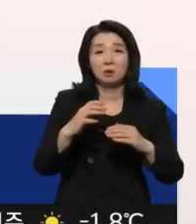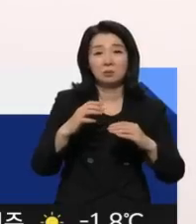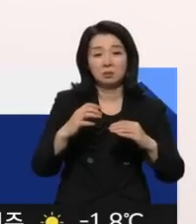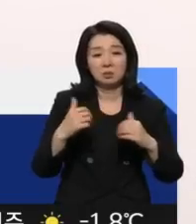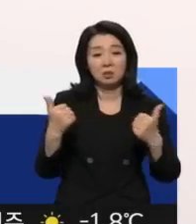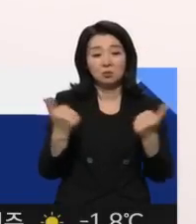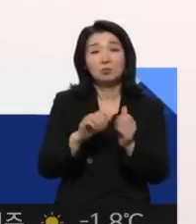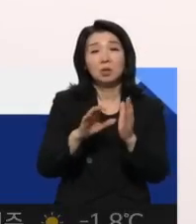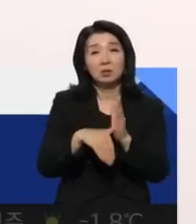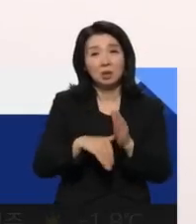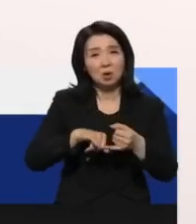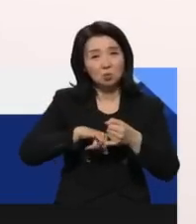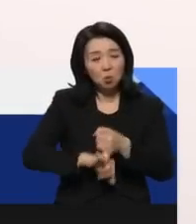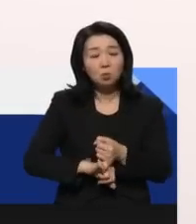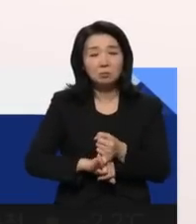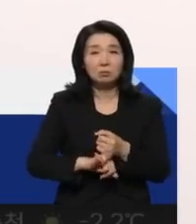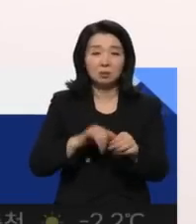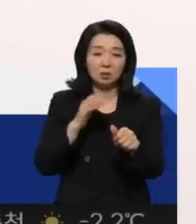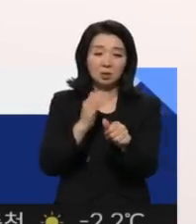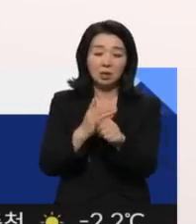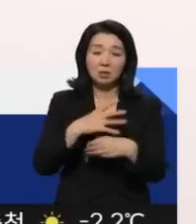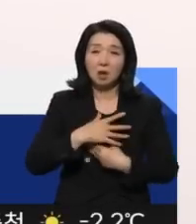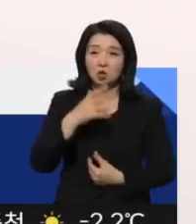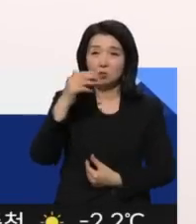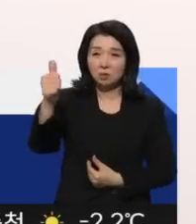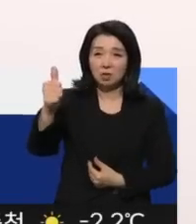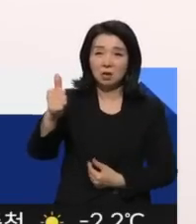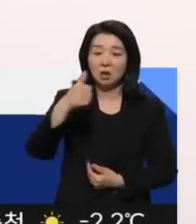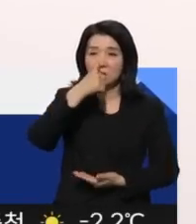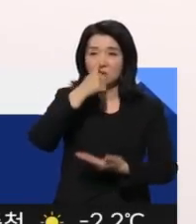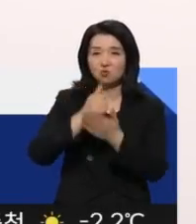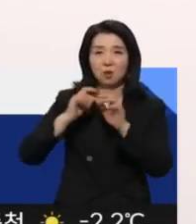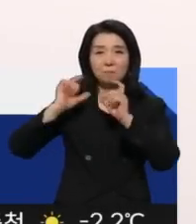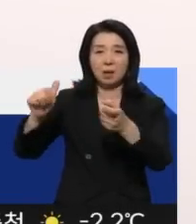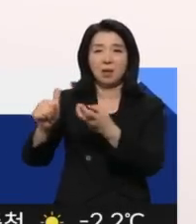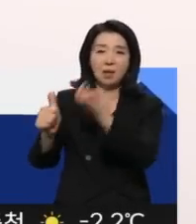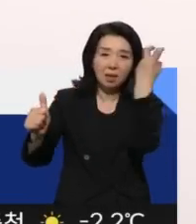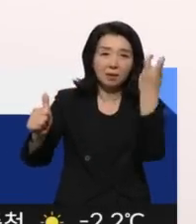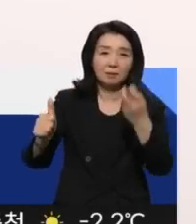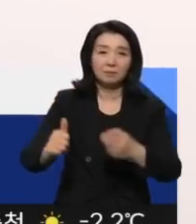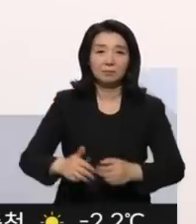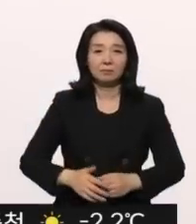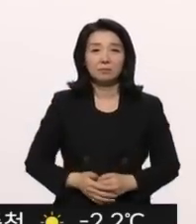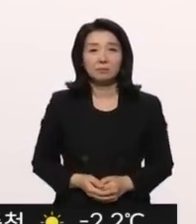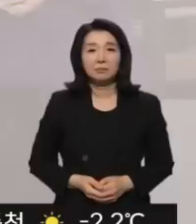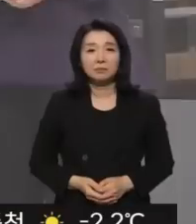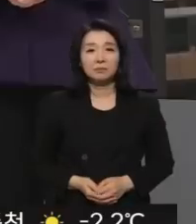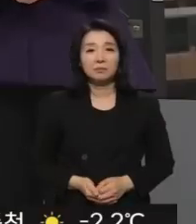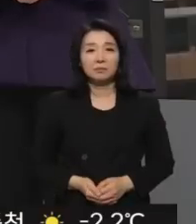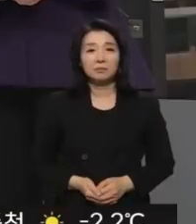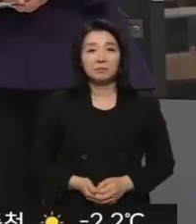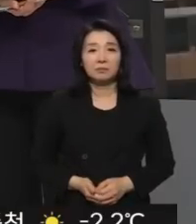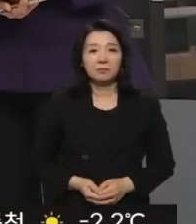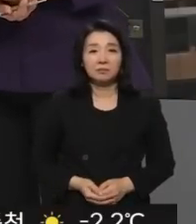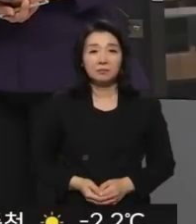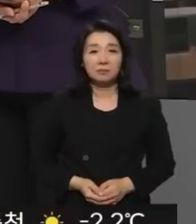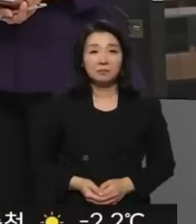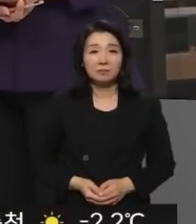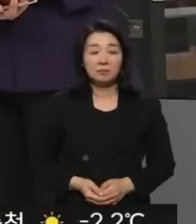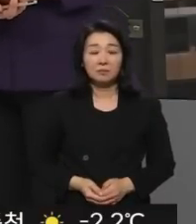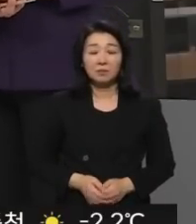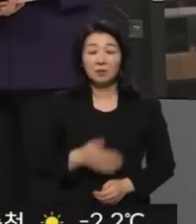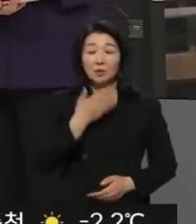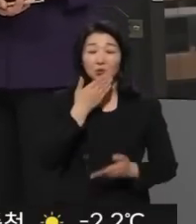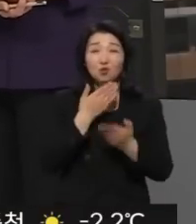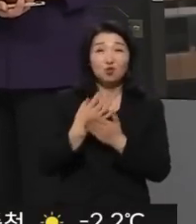내에 반드시 이상민 장관의 문책을 매듭짓겠다는 말씀을 거듭 드립니다. 네, 키를 준 건